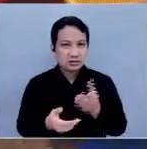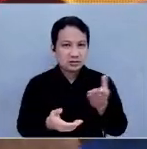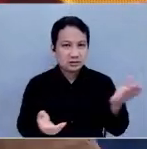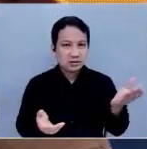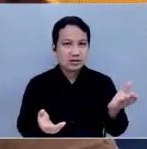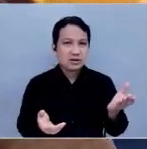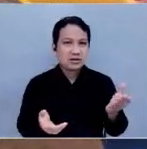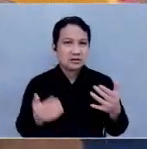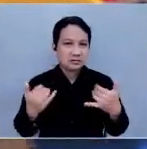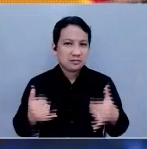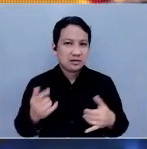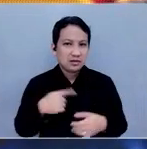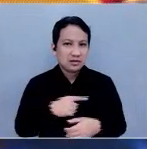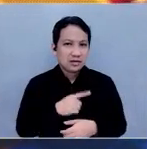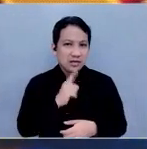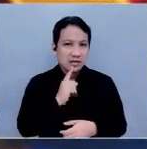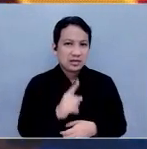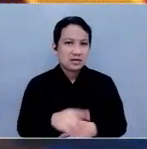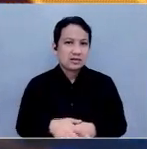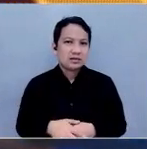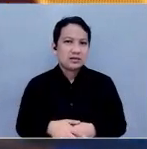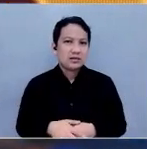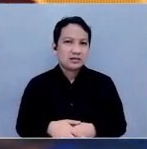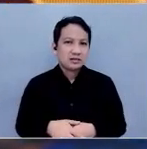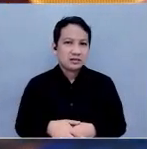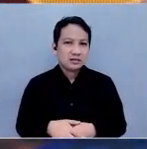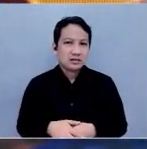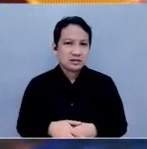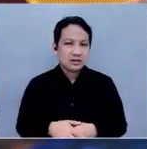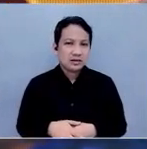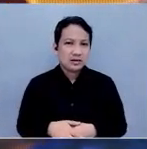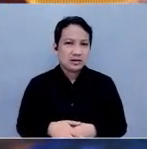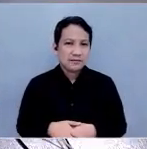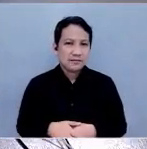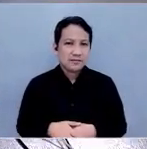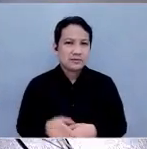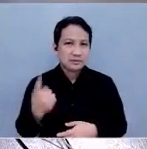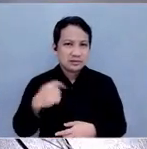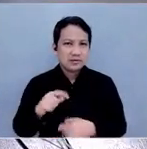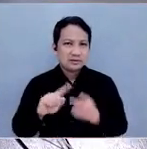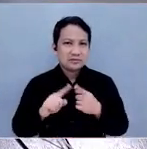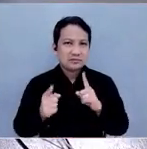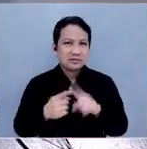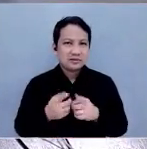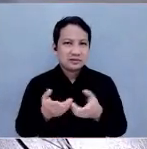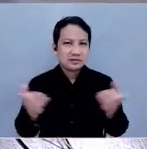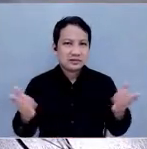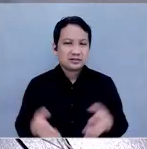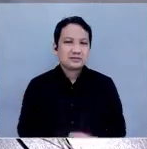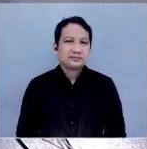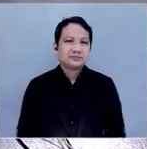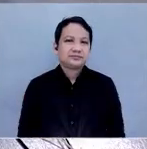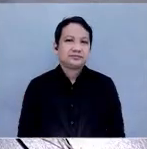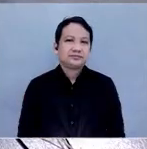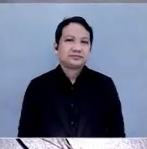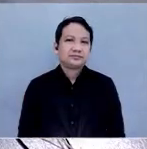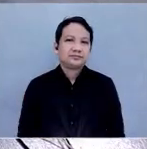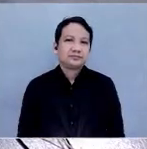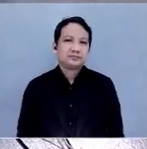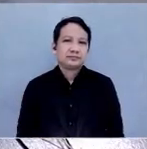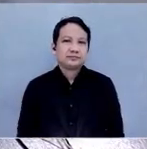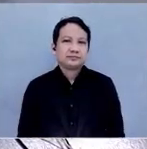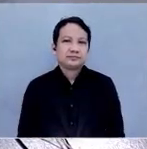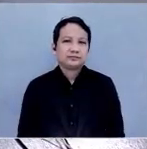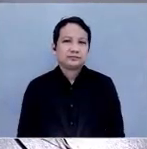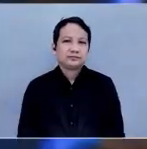Opo, kasi doon talaga kami nag-start. Okay. As friends. Wait, pasample naman ng flute dyan.